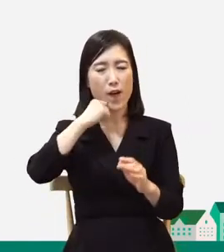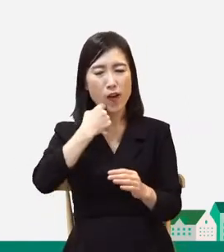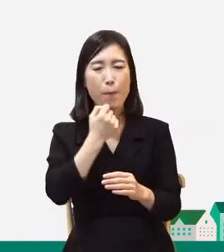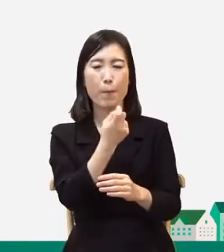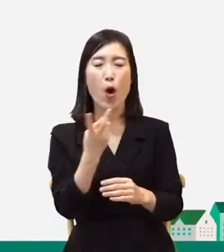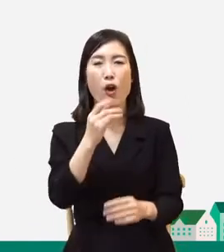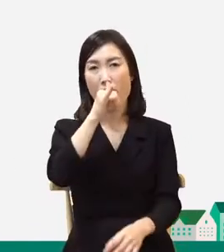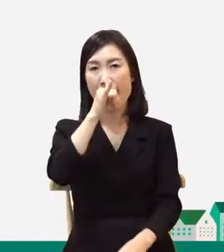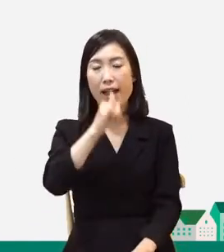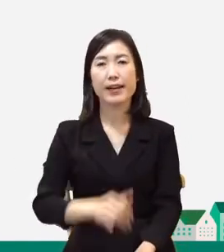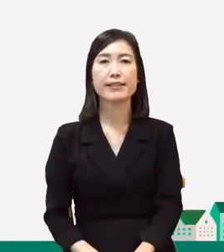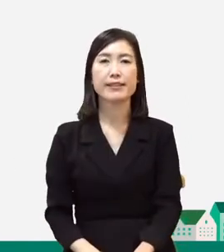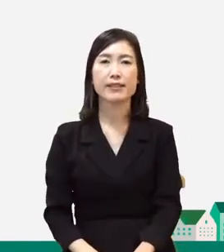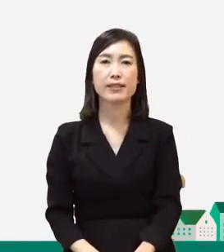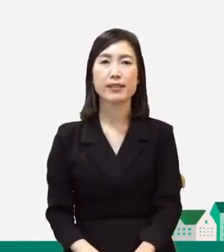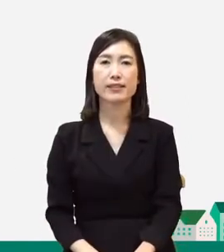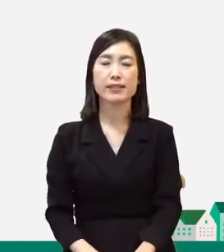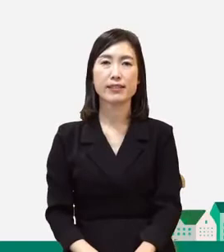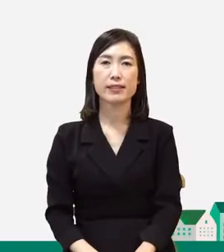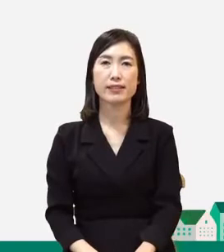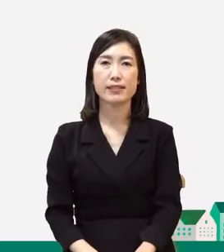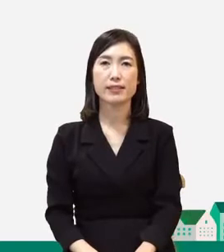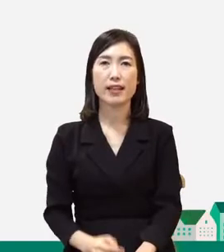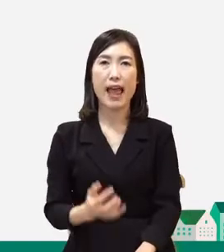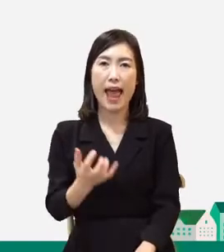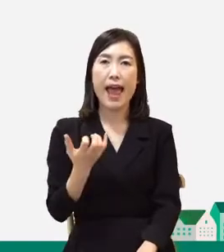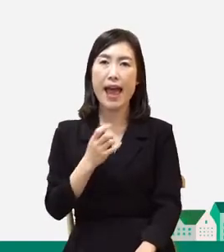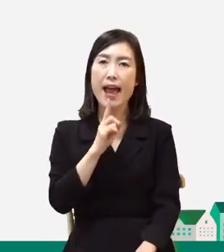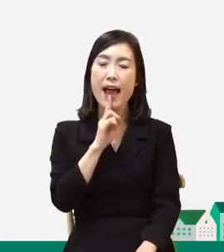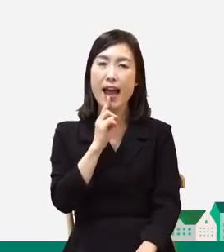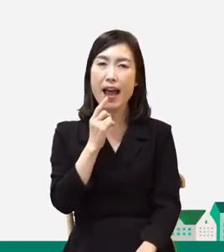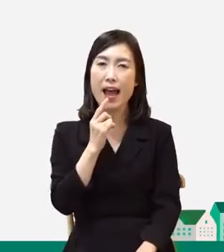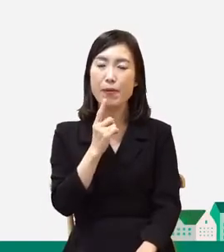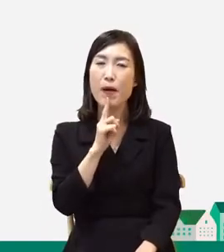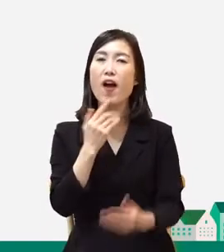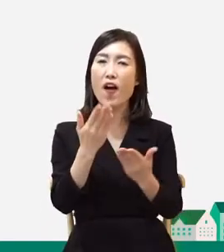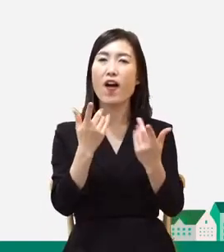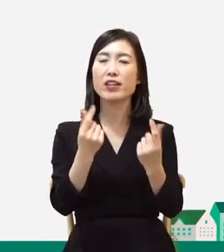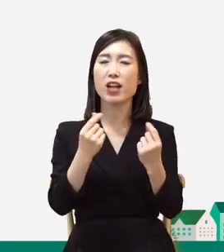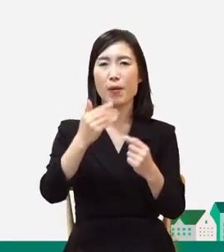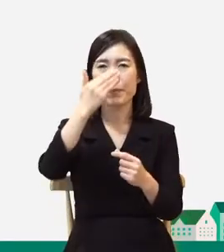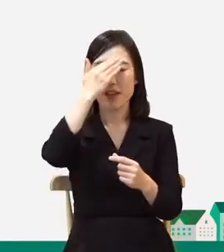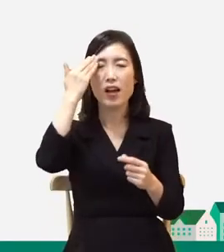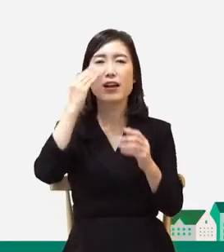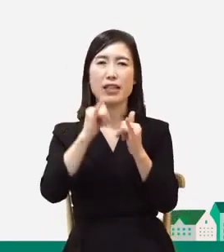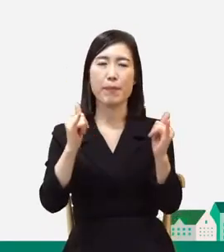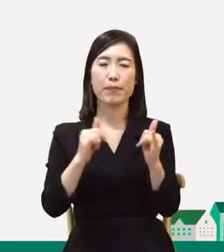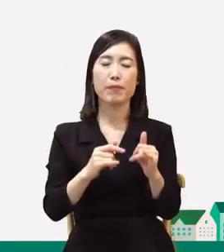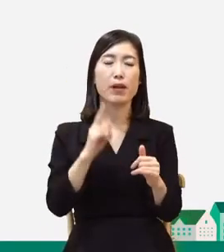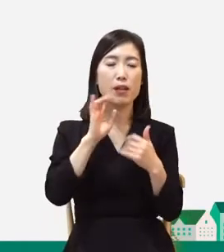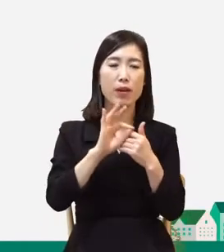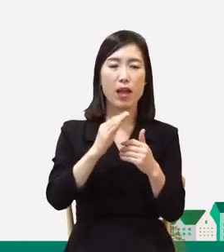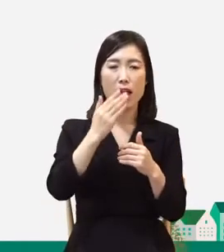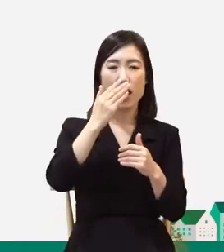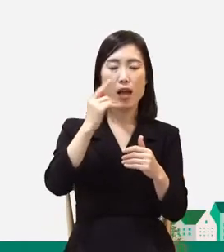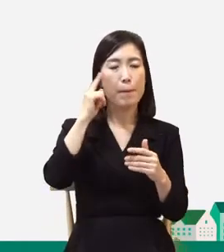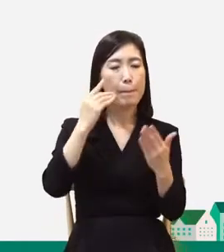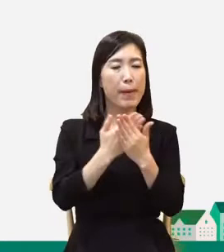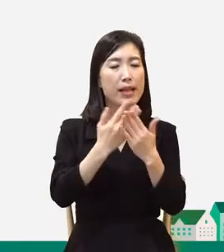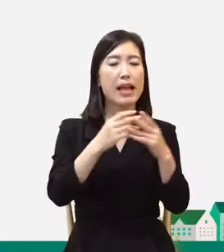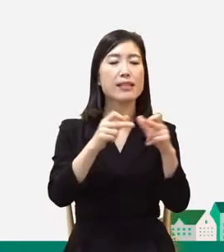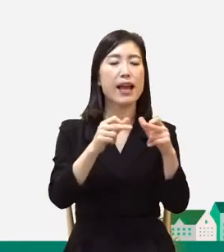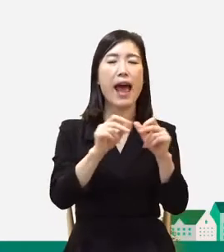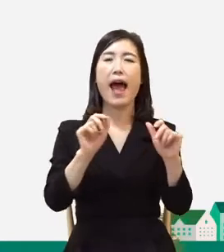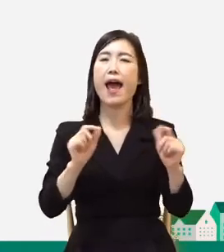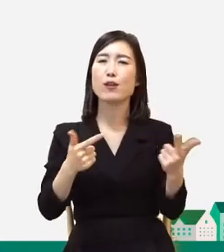있었는데요. 일단은 그 아까 말씀드린 청년들, 그러니까 그 발달장애인이 아닌 비장애인 청년들 같은